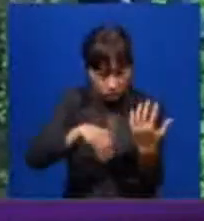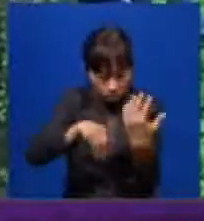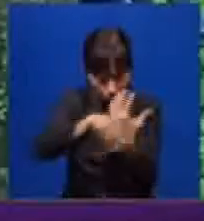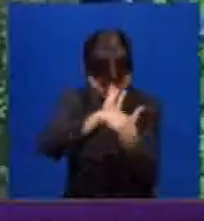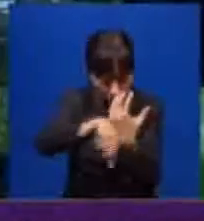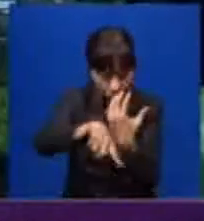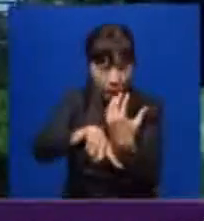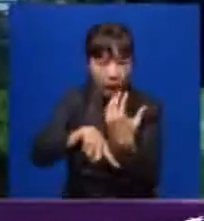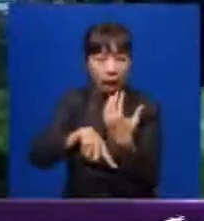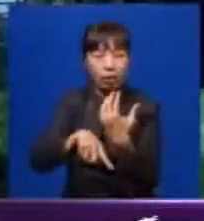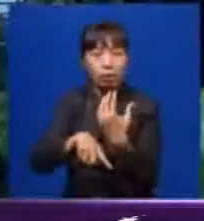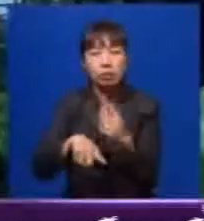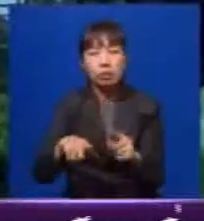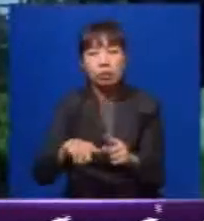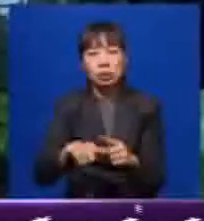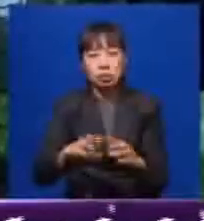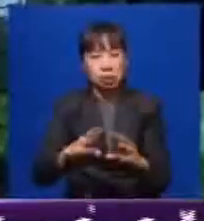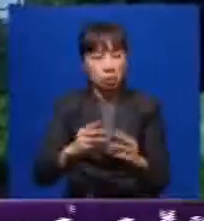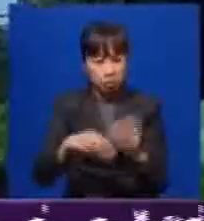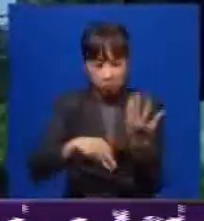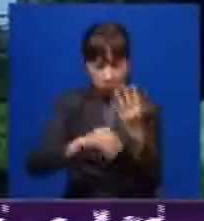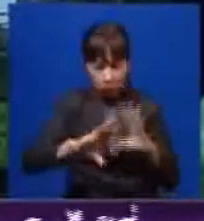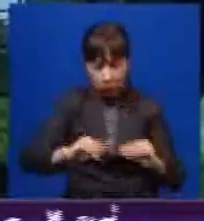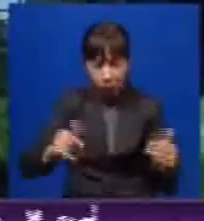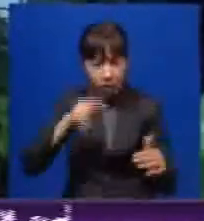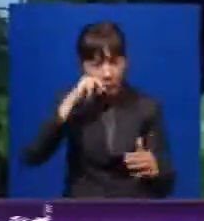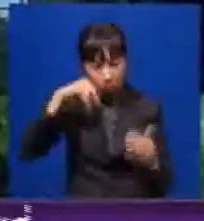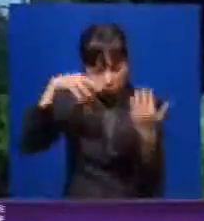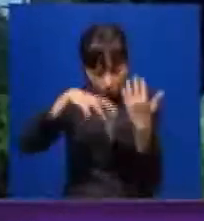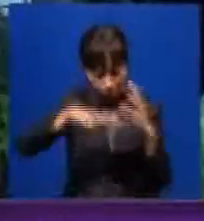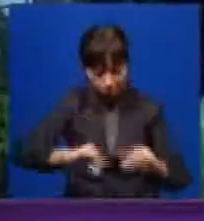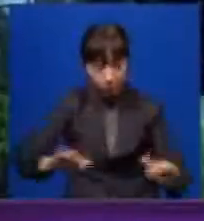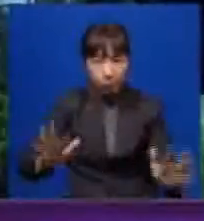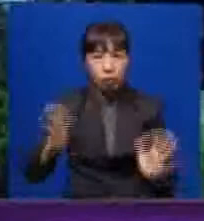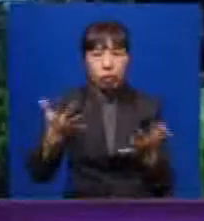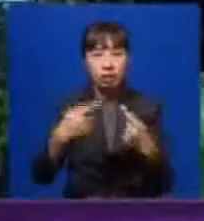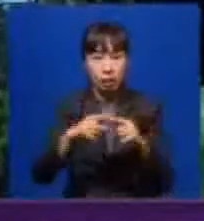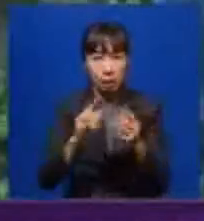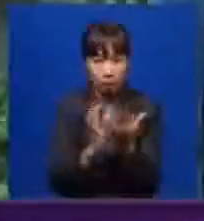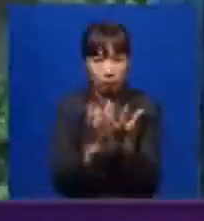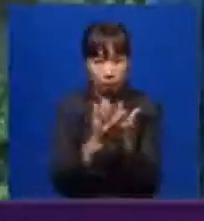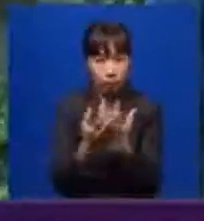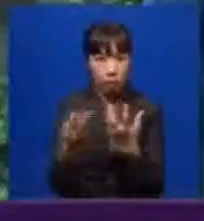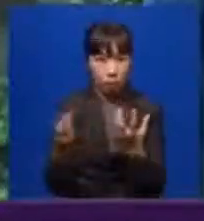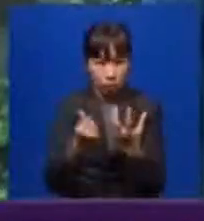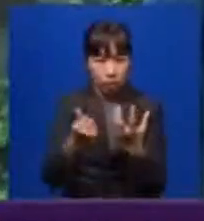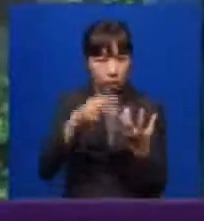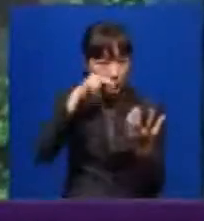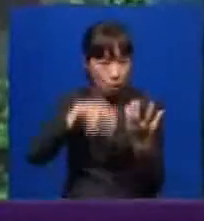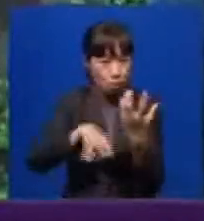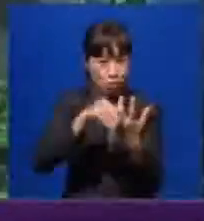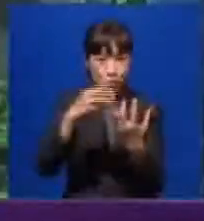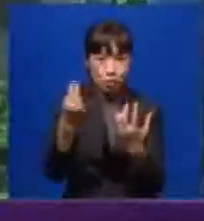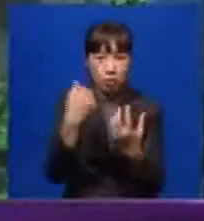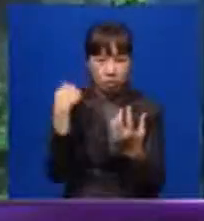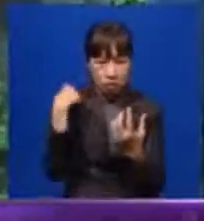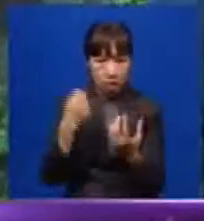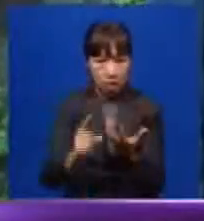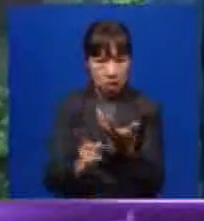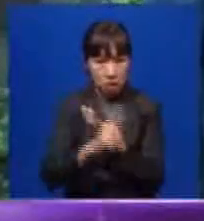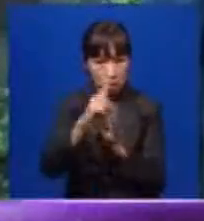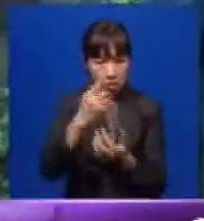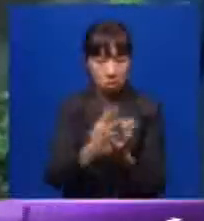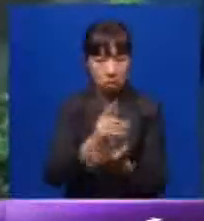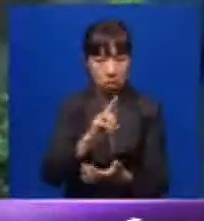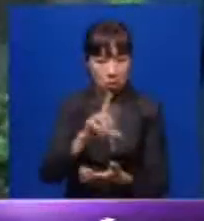กสลัดไม่ขาดน้ำมีผลผลิเพิมมากย่งขึ้นราคาของผักสลัดตอนนี้อยู่ที่กิโลกรัมละ 120 บาทก็ถือวาร